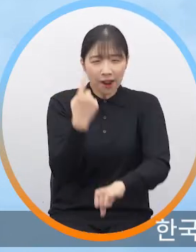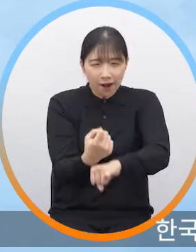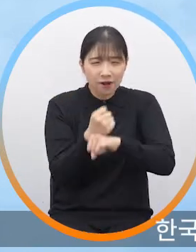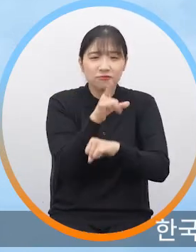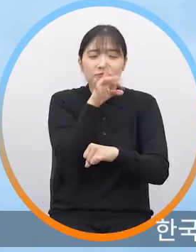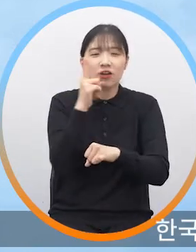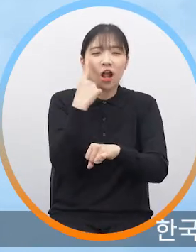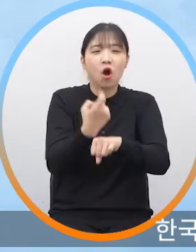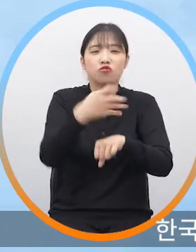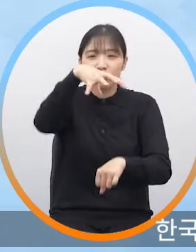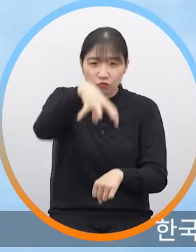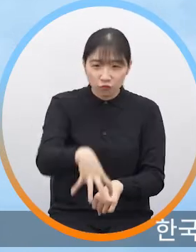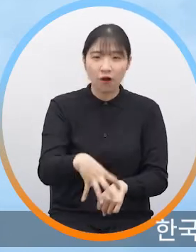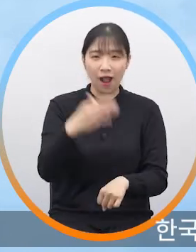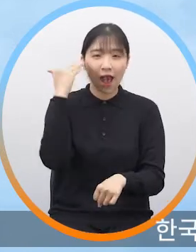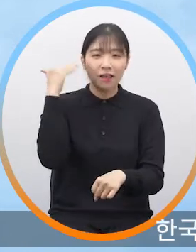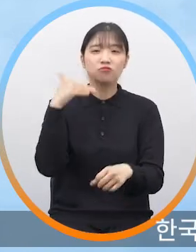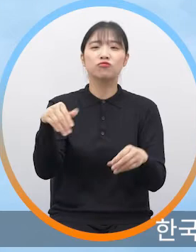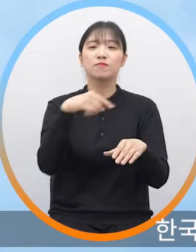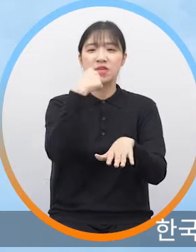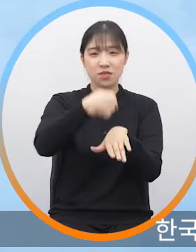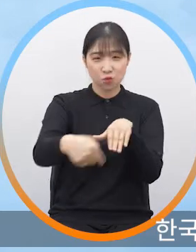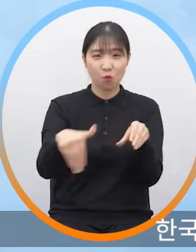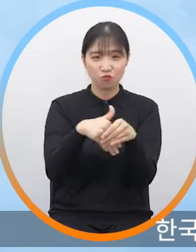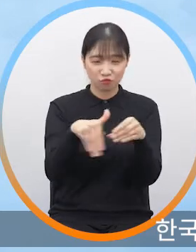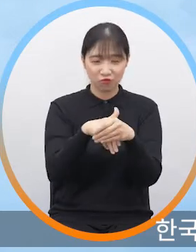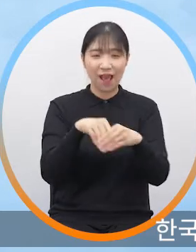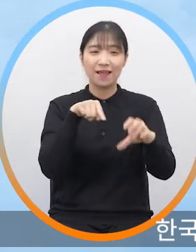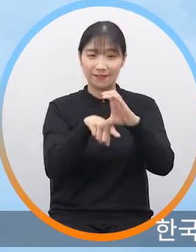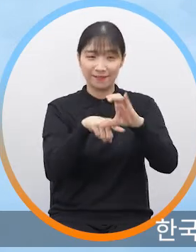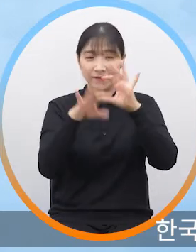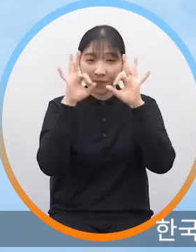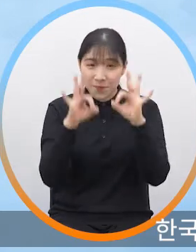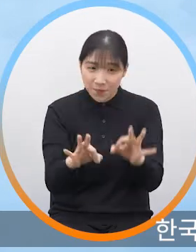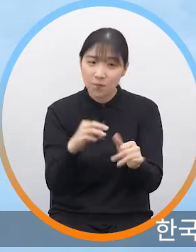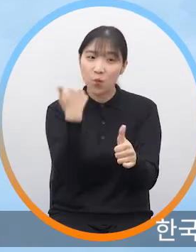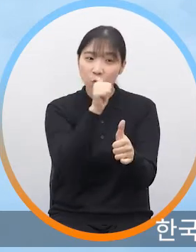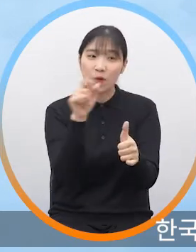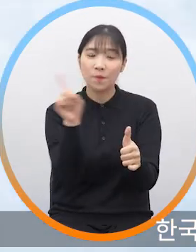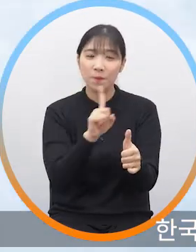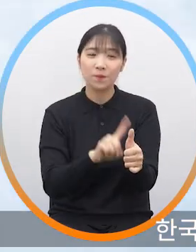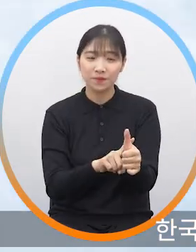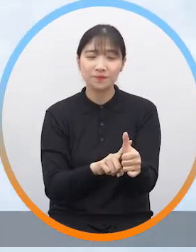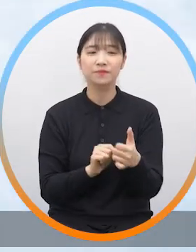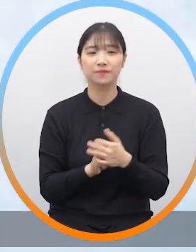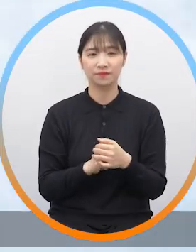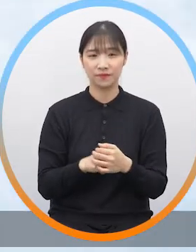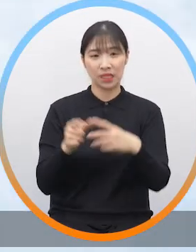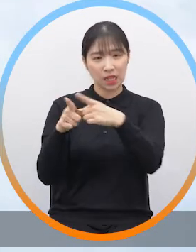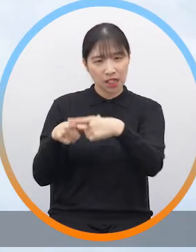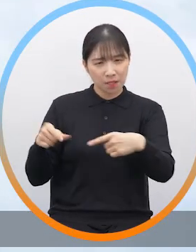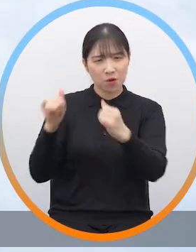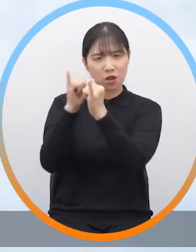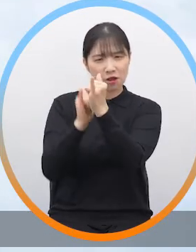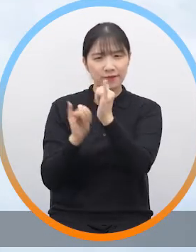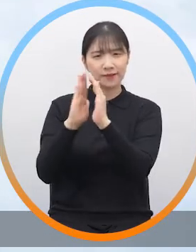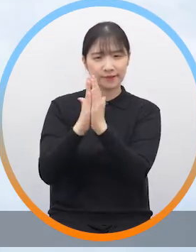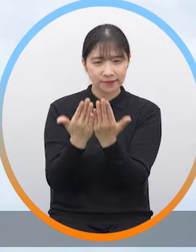한국과학중앙연구원에서 나온 한국민족문화대백과 사전에 왕인을 이렇게 소개하고 있습니다. 일본의